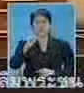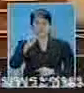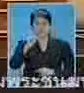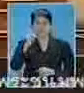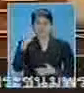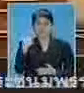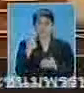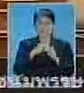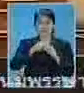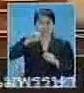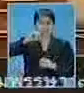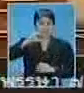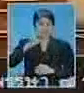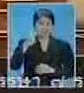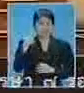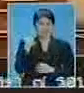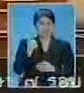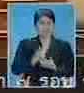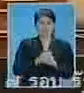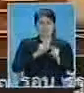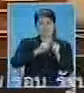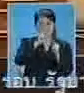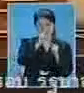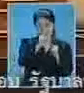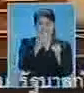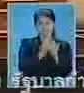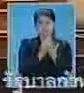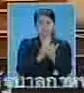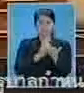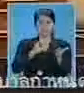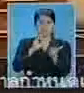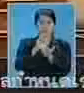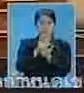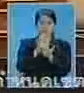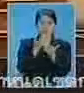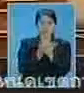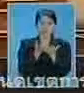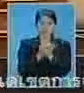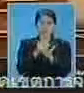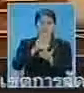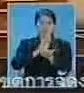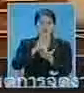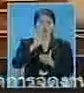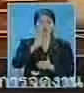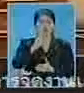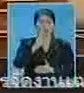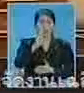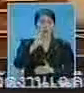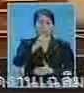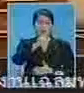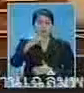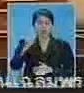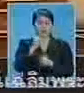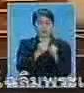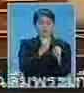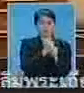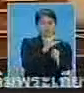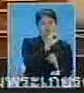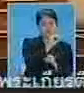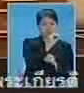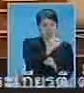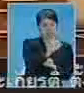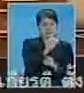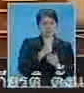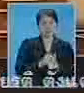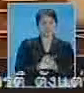กุศลเป็นครั้งที่2ครั้งแรกเป็นวงเงิน600ล้านสมัยเมื่อปี2551น